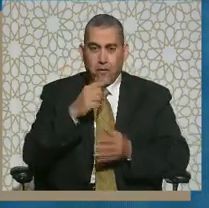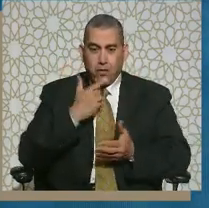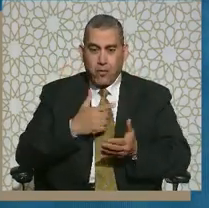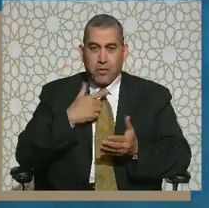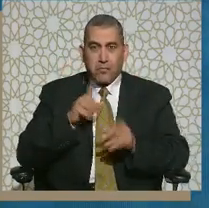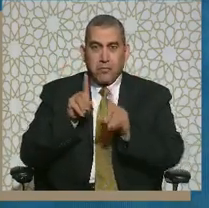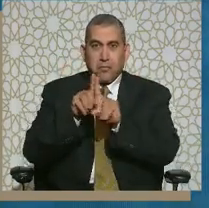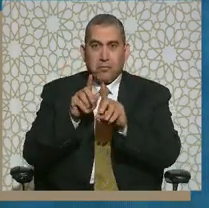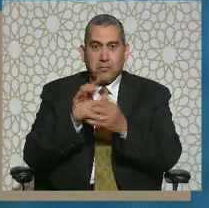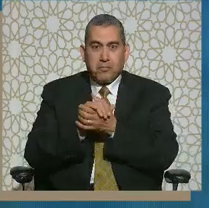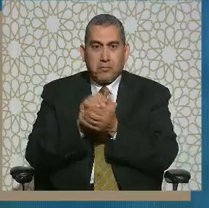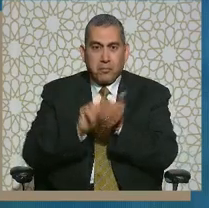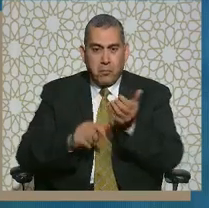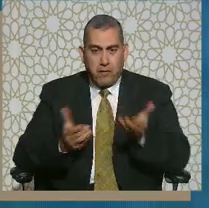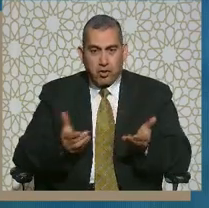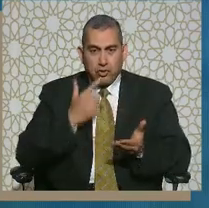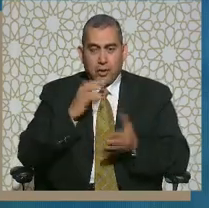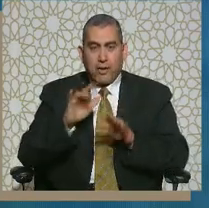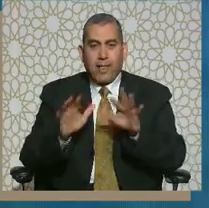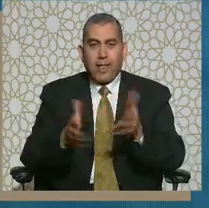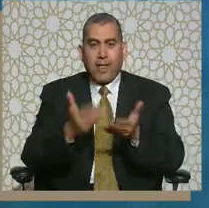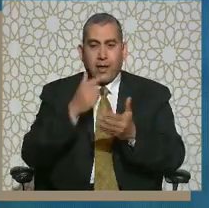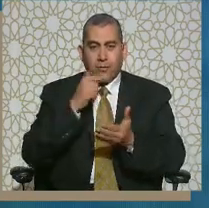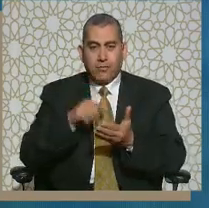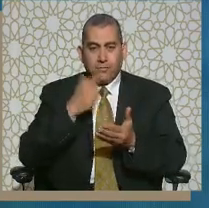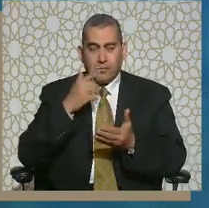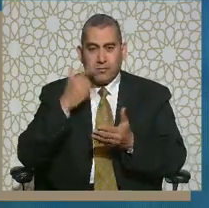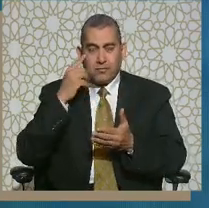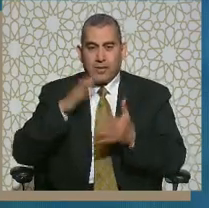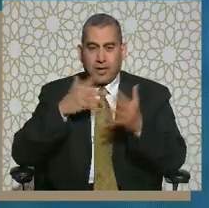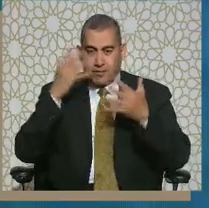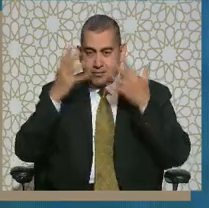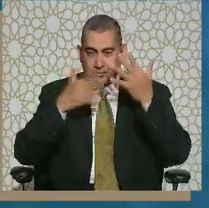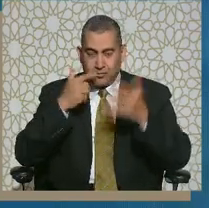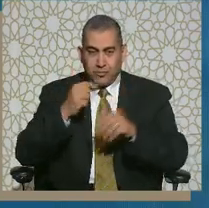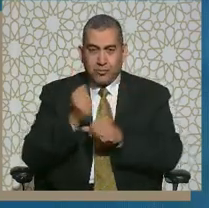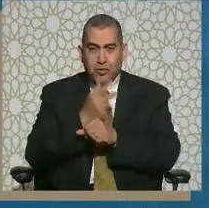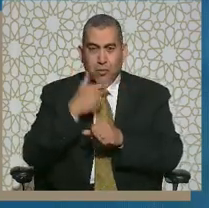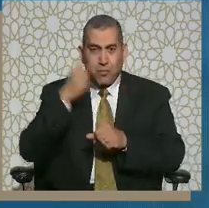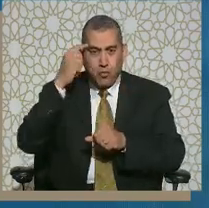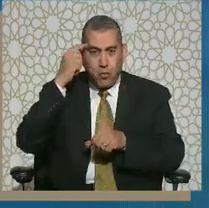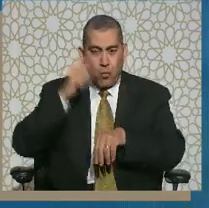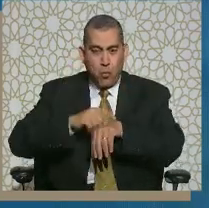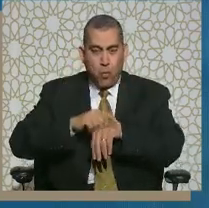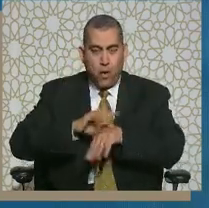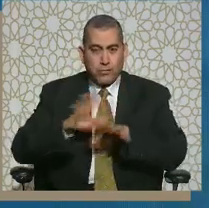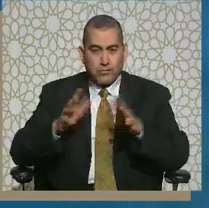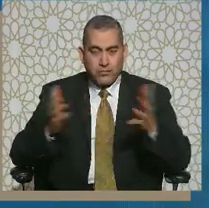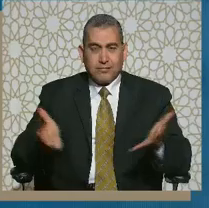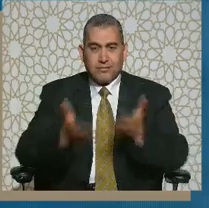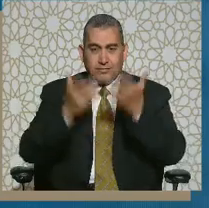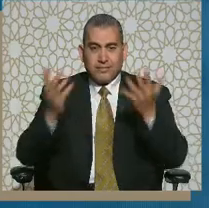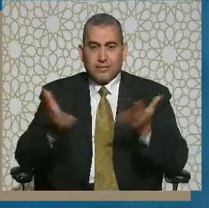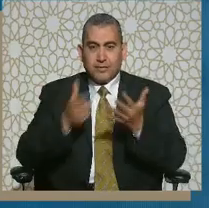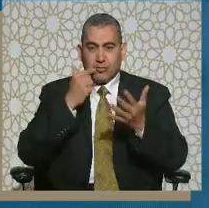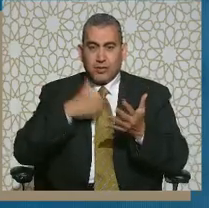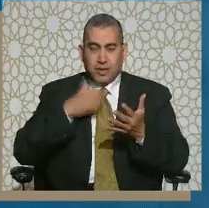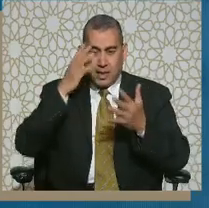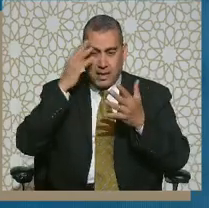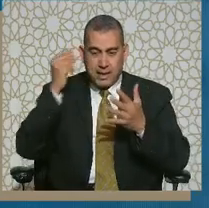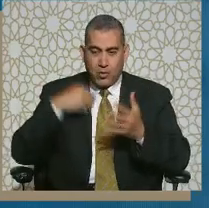انس مش بيتنس هو بيتلا عشان ينسى ان هو وحدته وحشته